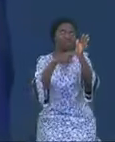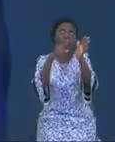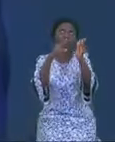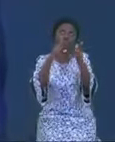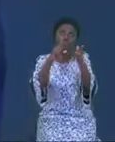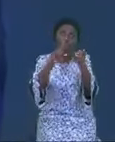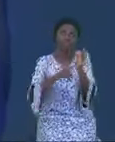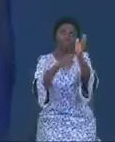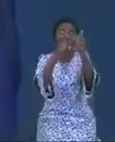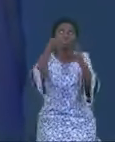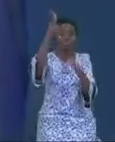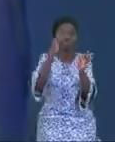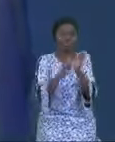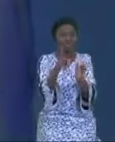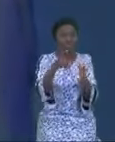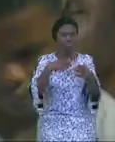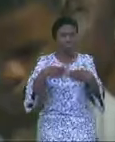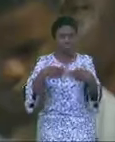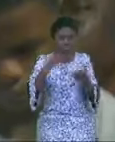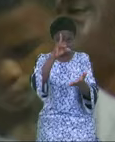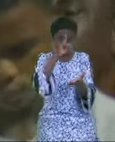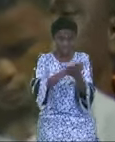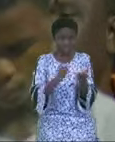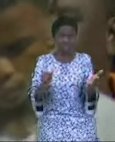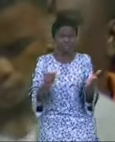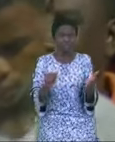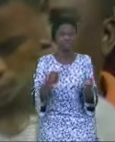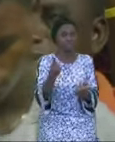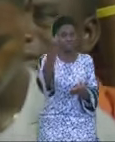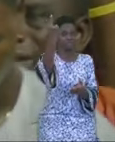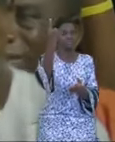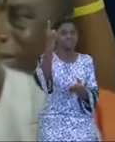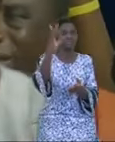crois chris est mort pour moi